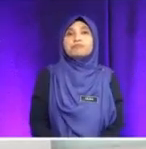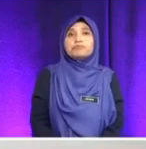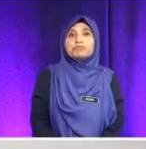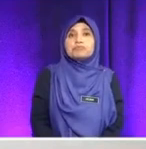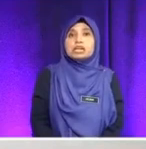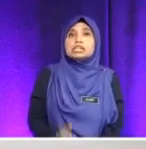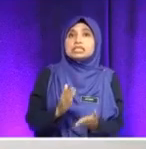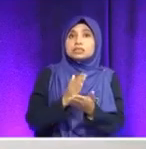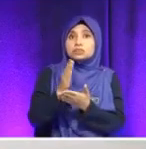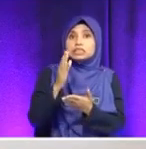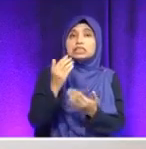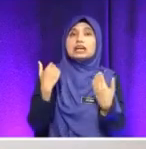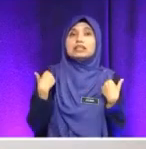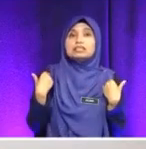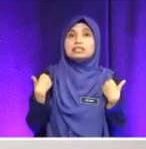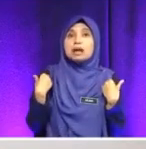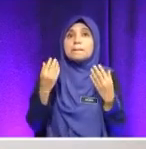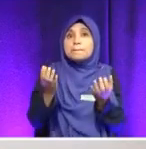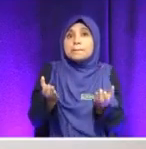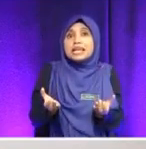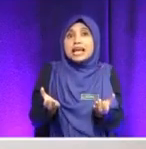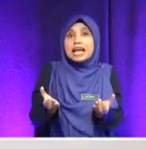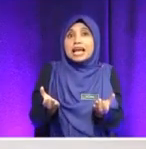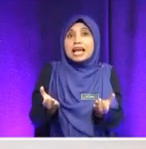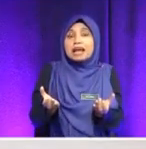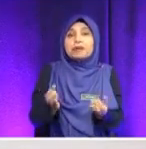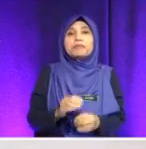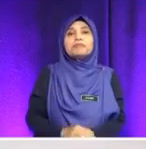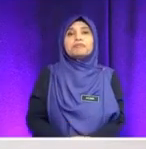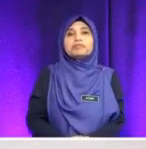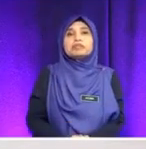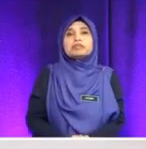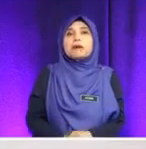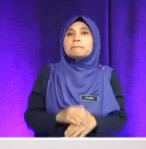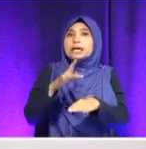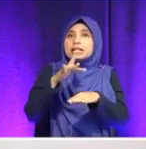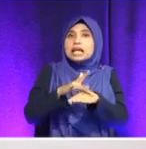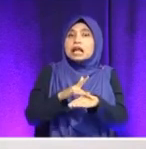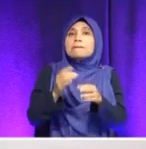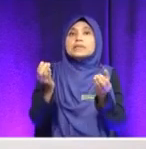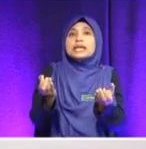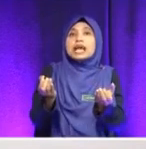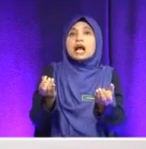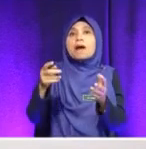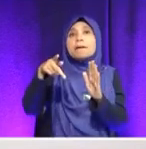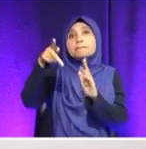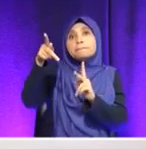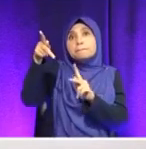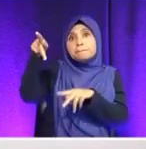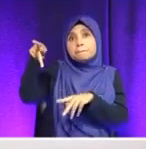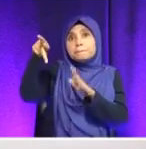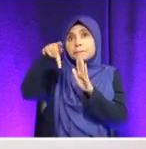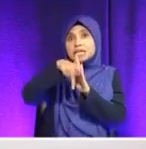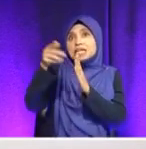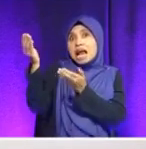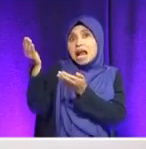dan seterusnya kita ada piring layan. Ini piring layan. Ini kita panggil piring layan. Okey, piring layan berada di